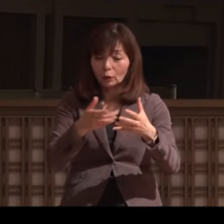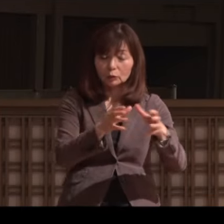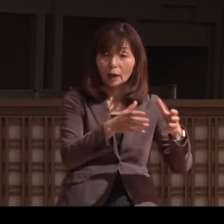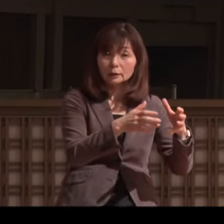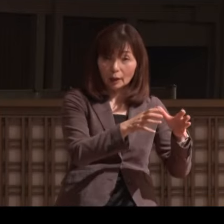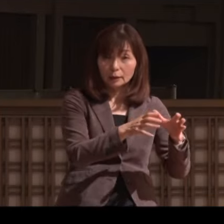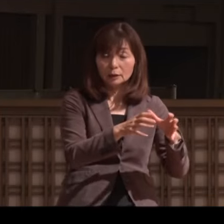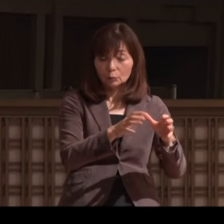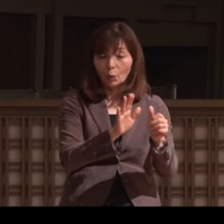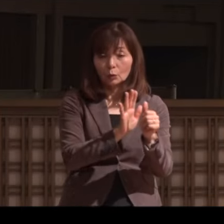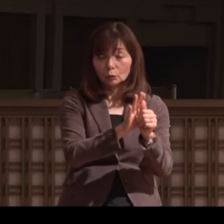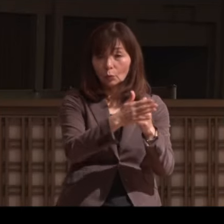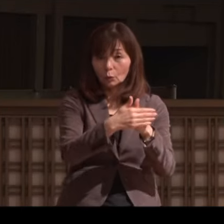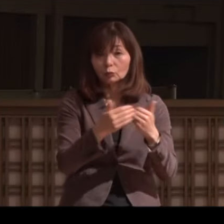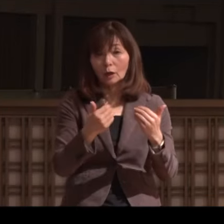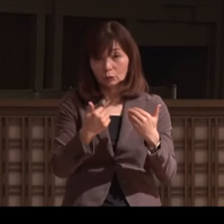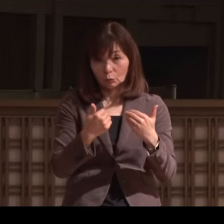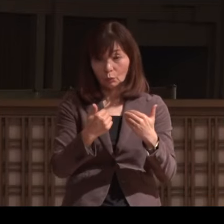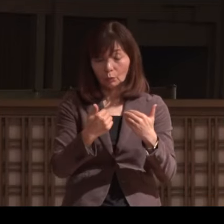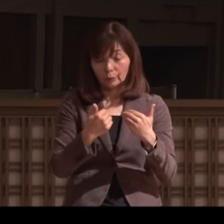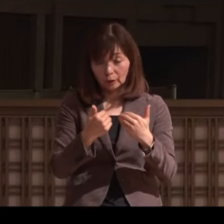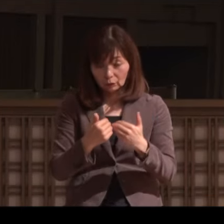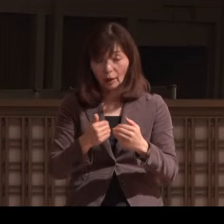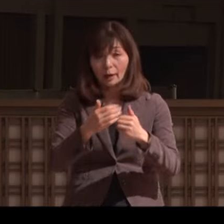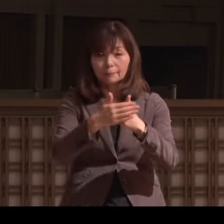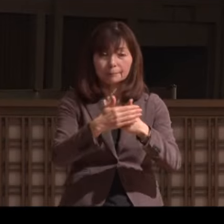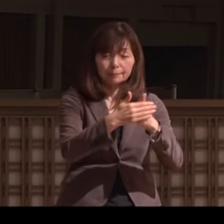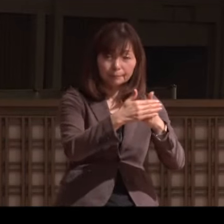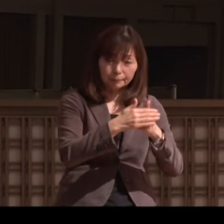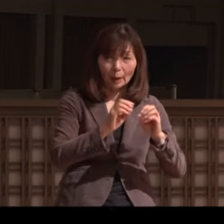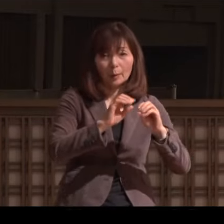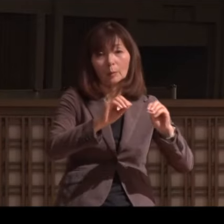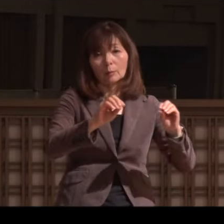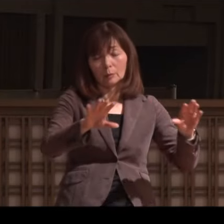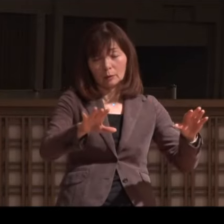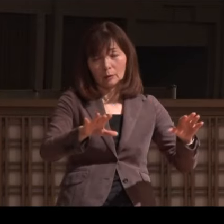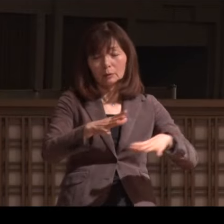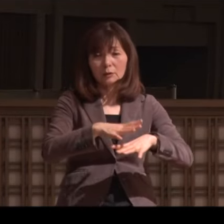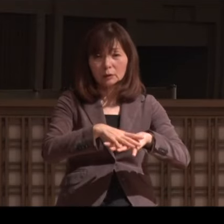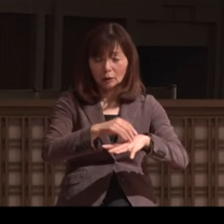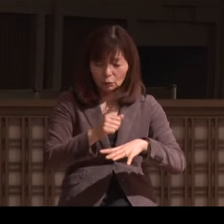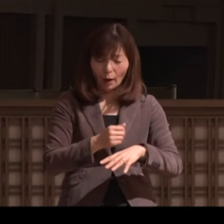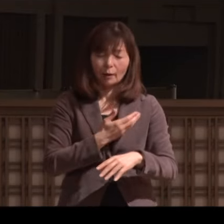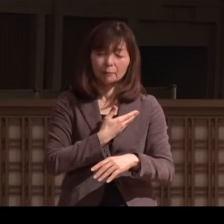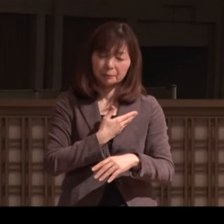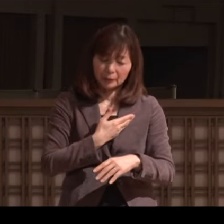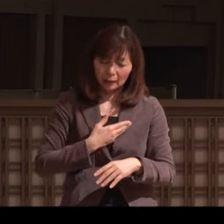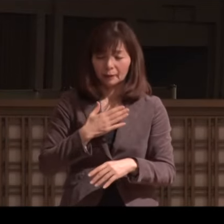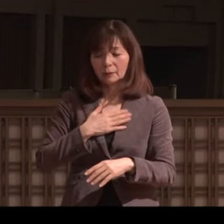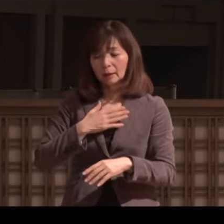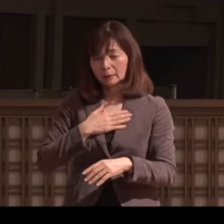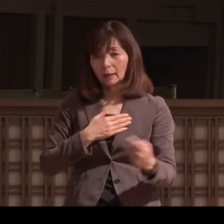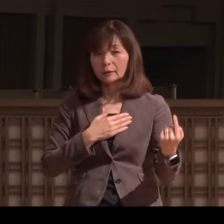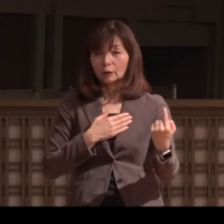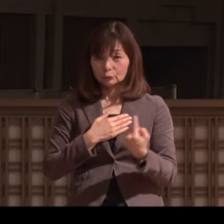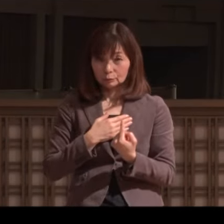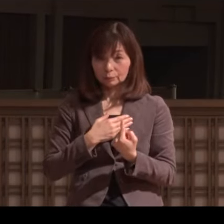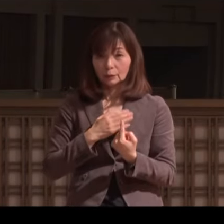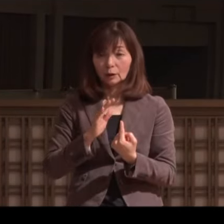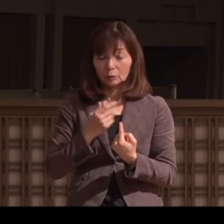あらゆる団体に声をかけましたで初めはしぶしぶ出てきていただきましたところが1ヶ月間